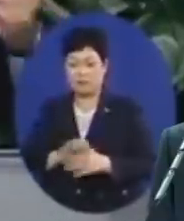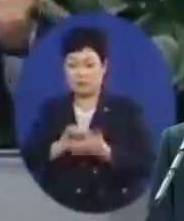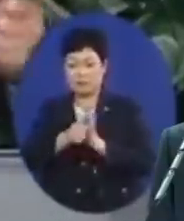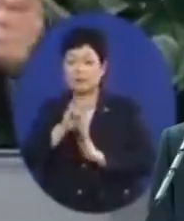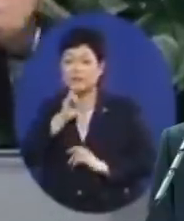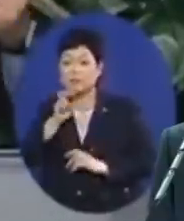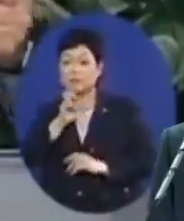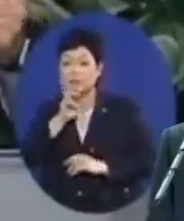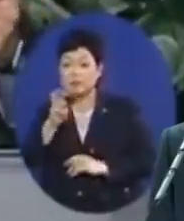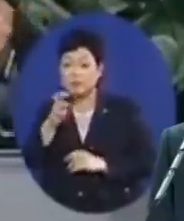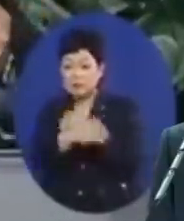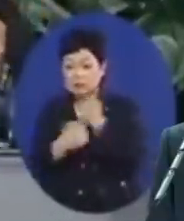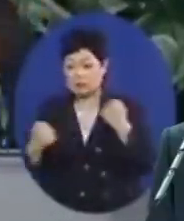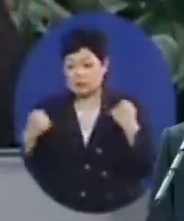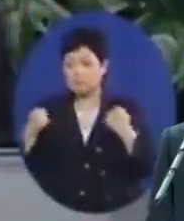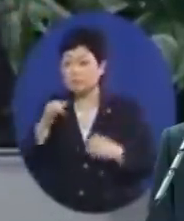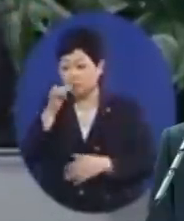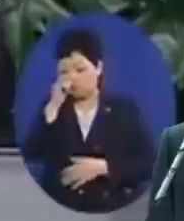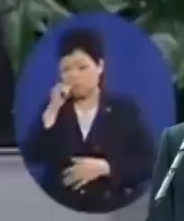20대 30대 힘이 있어